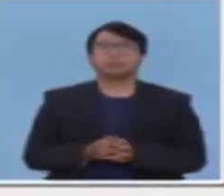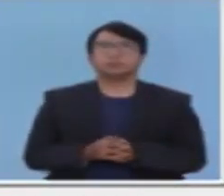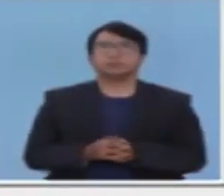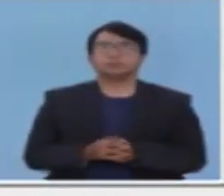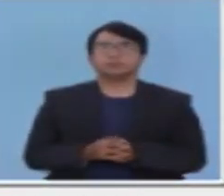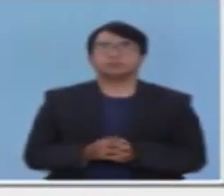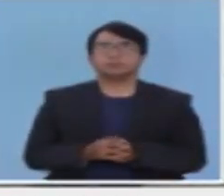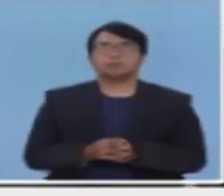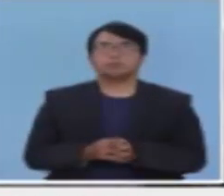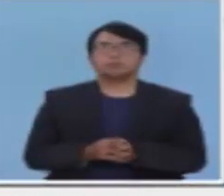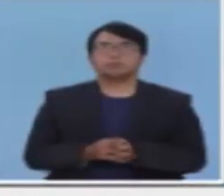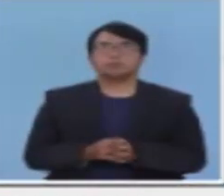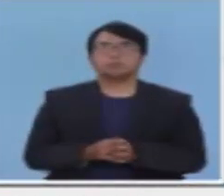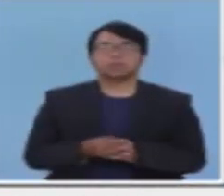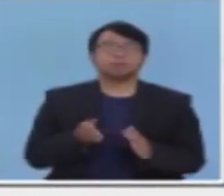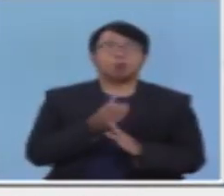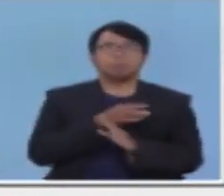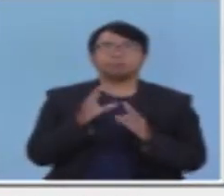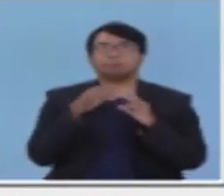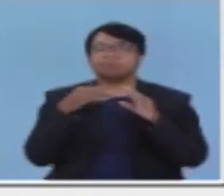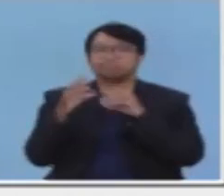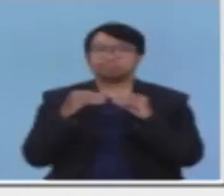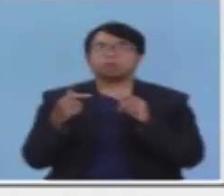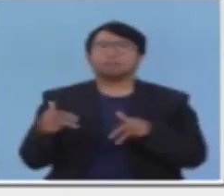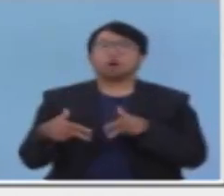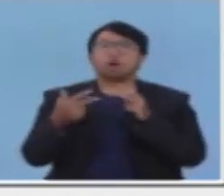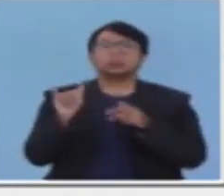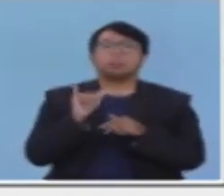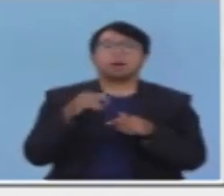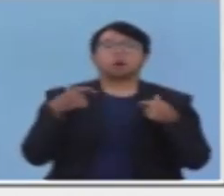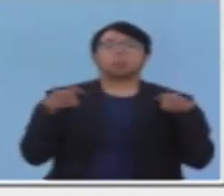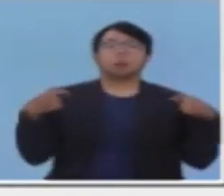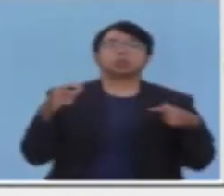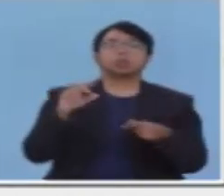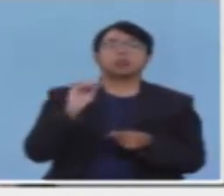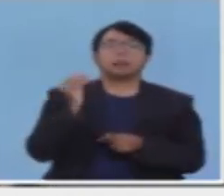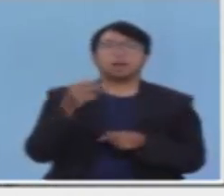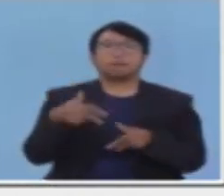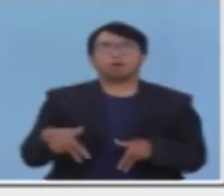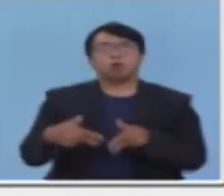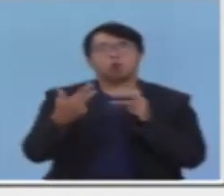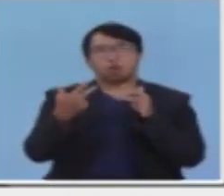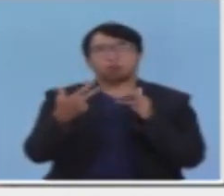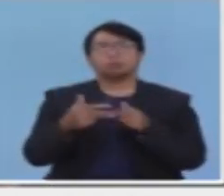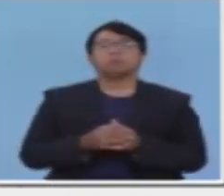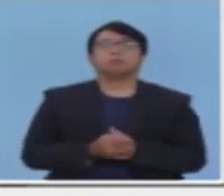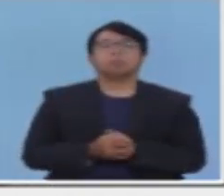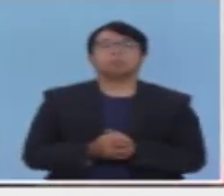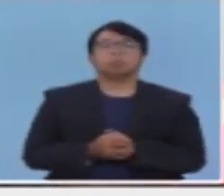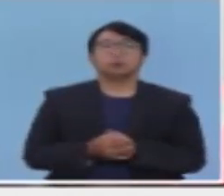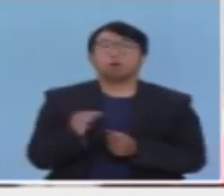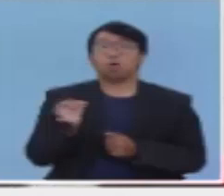melalui video conference dengan Gubernur DKI, di mana pada prinsipnya seluruh wilayah kota yang ada